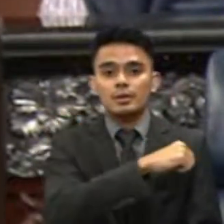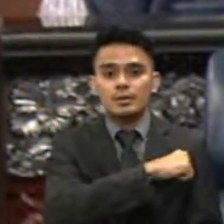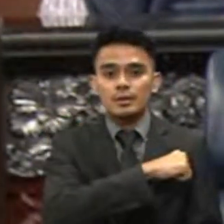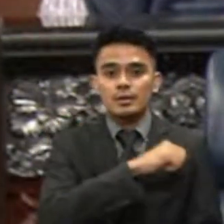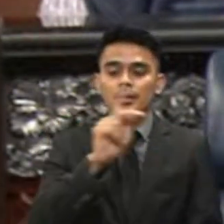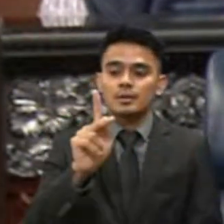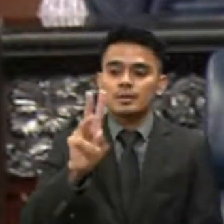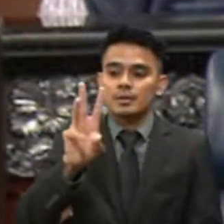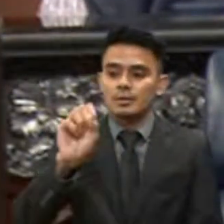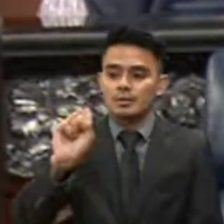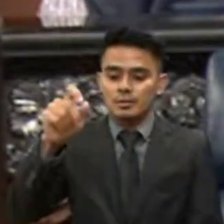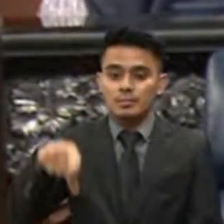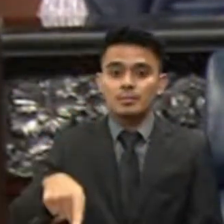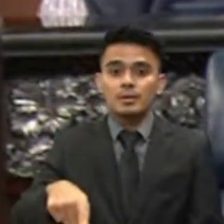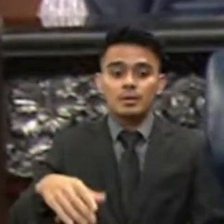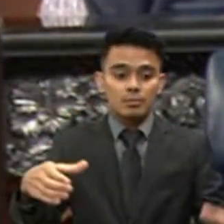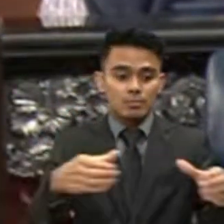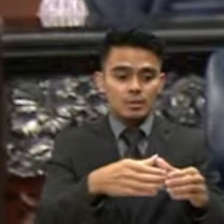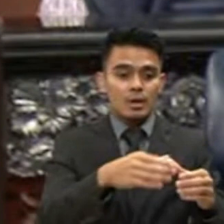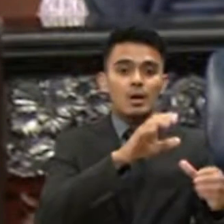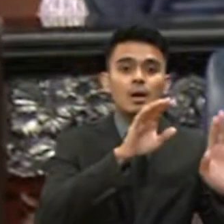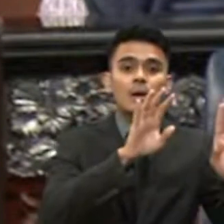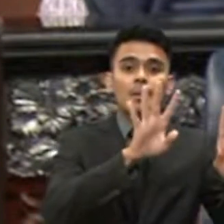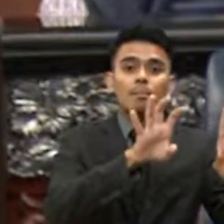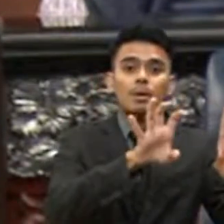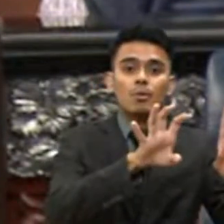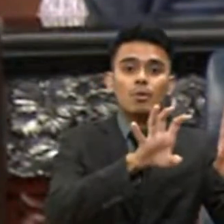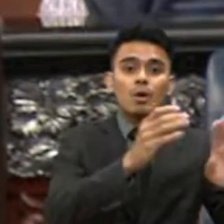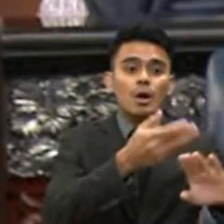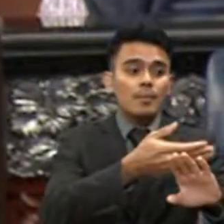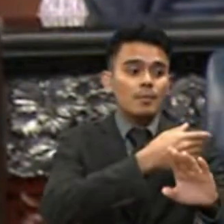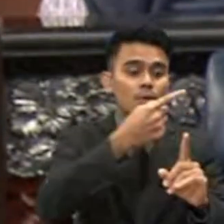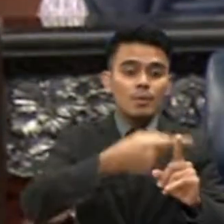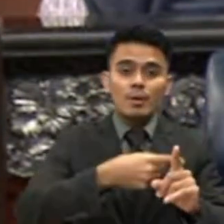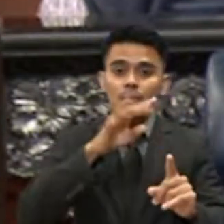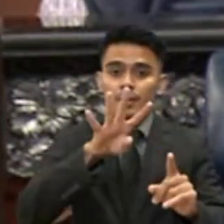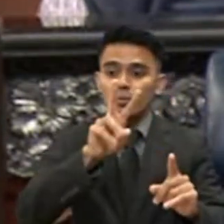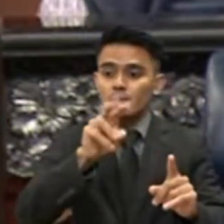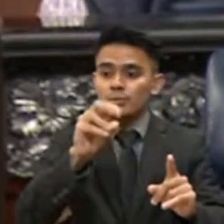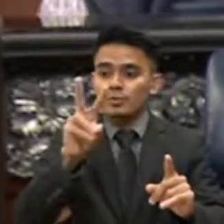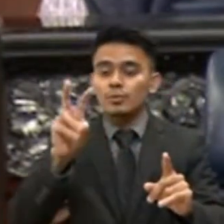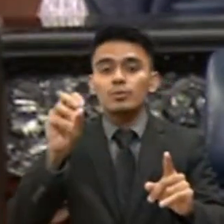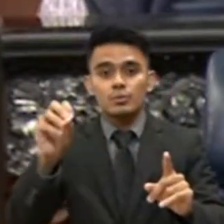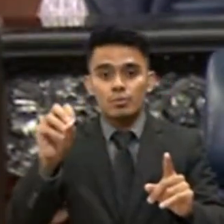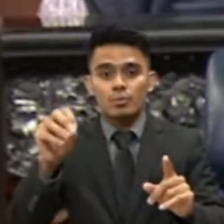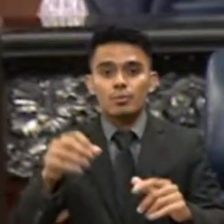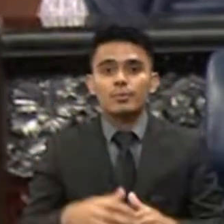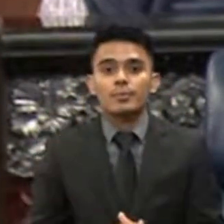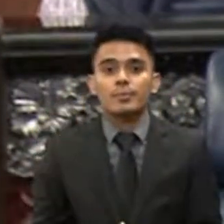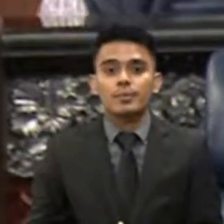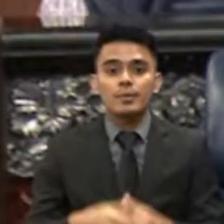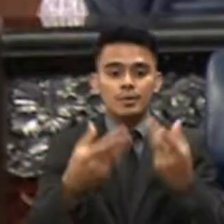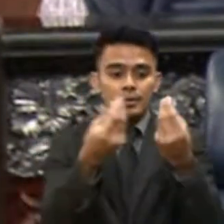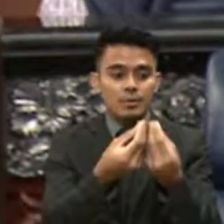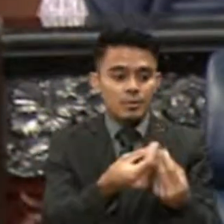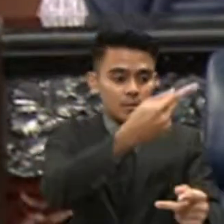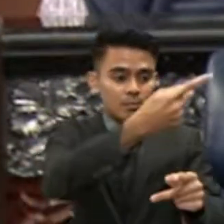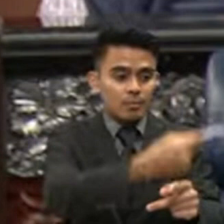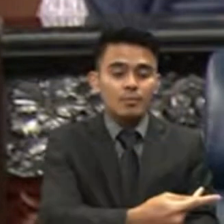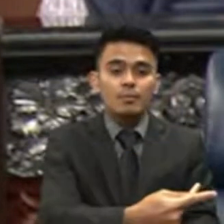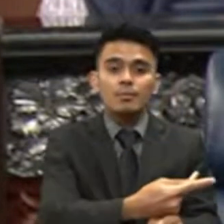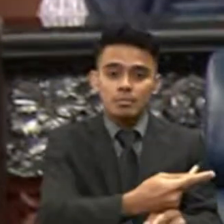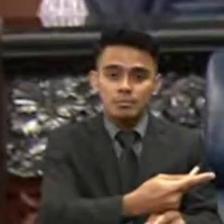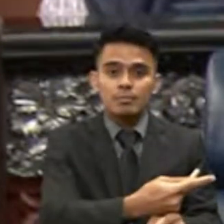kayak beli SP ini B40 sebelum April 2020 nilai simpanan mereka